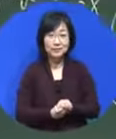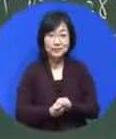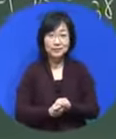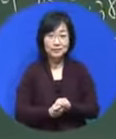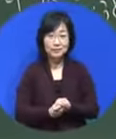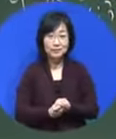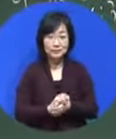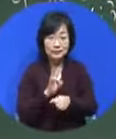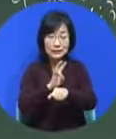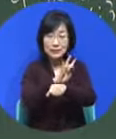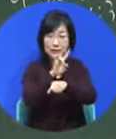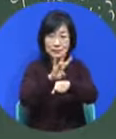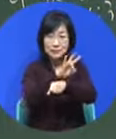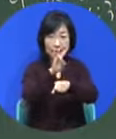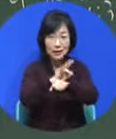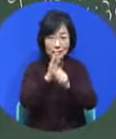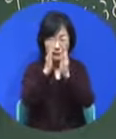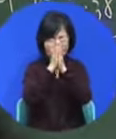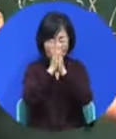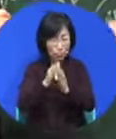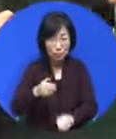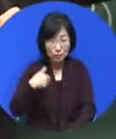행복찾 람은